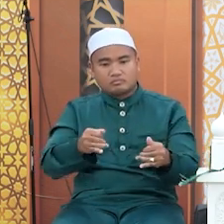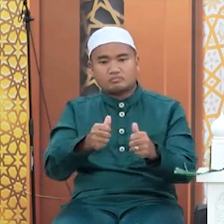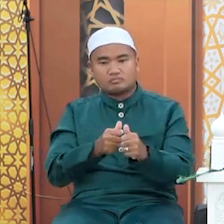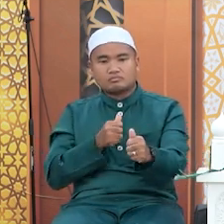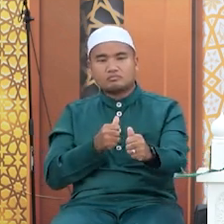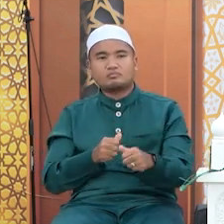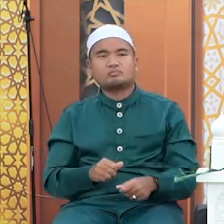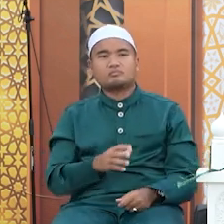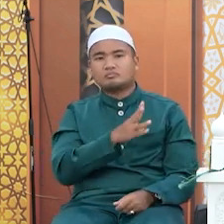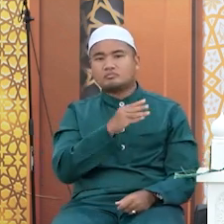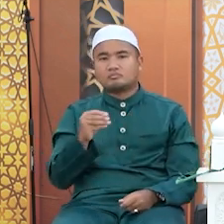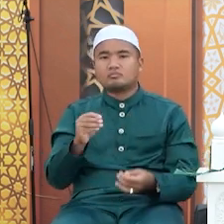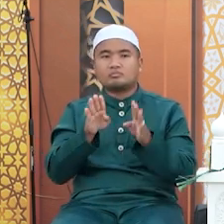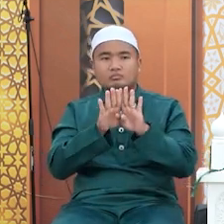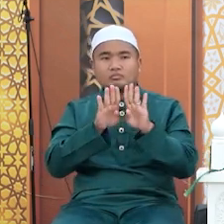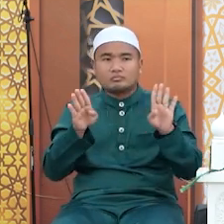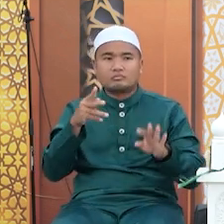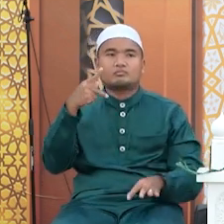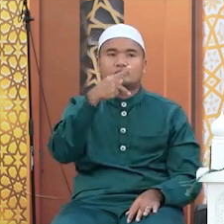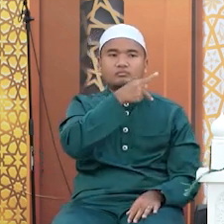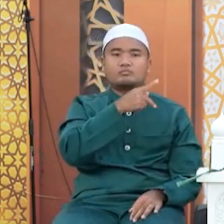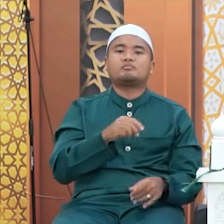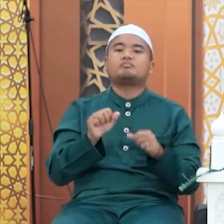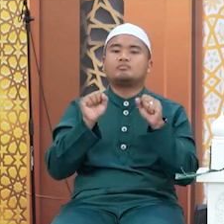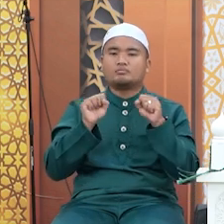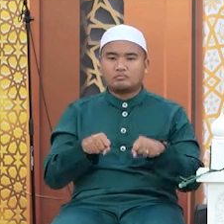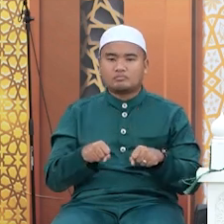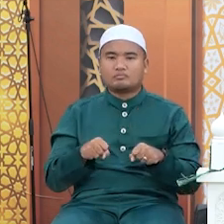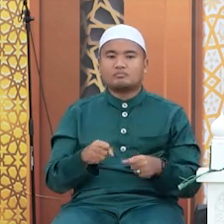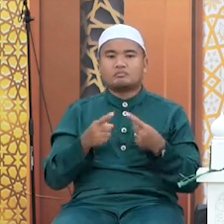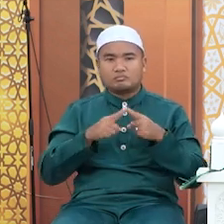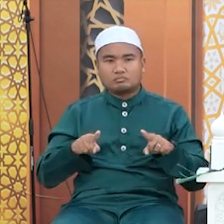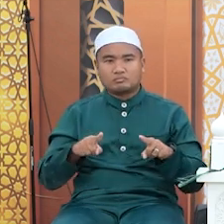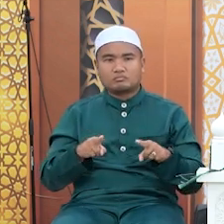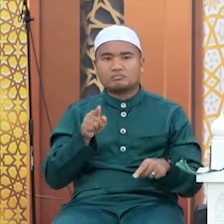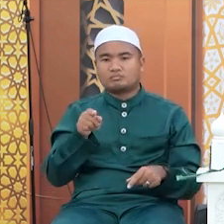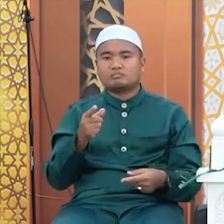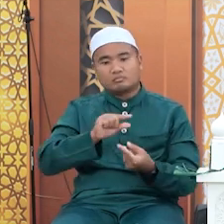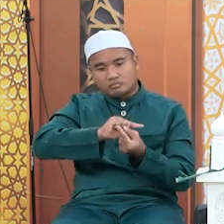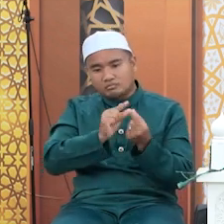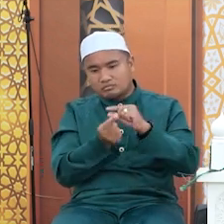apa, dibolehkan dengan syarat kamu qada pada hari dan waktu yang lain.